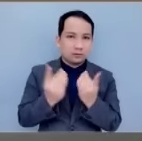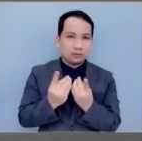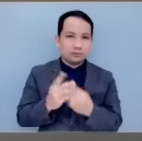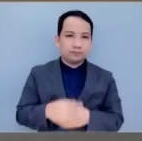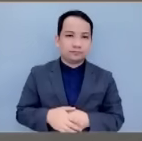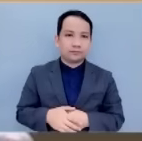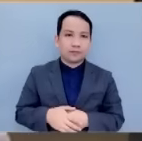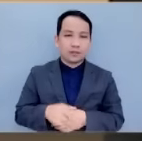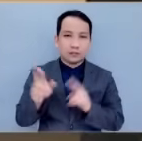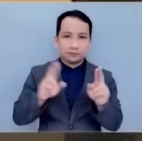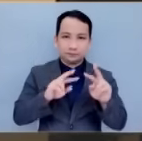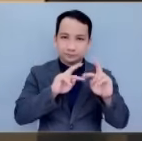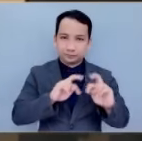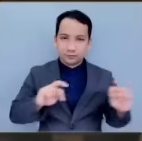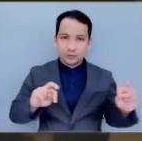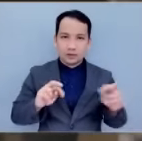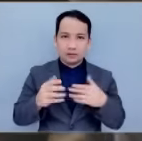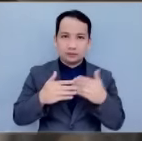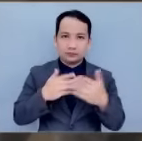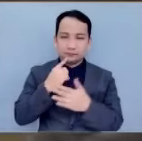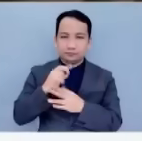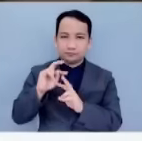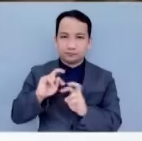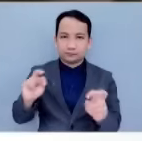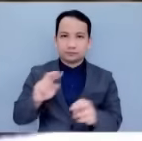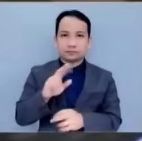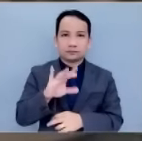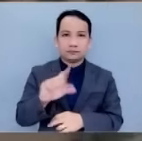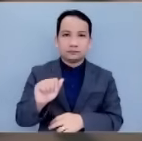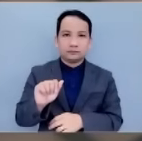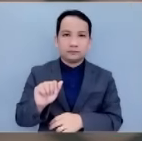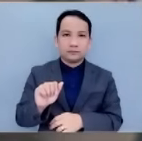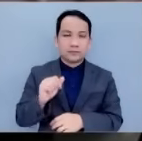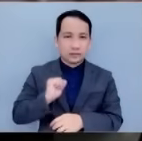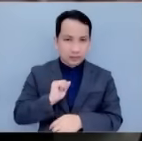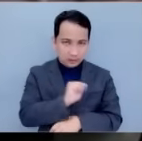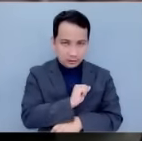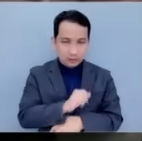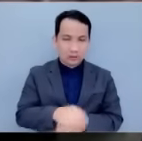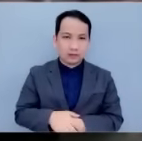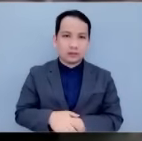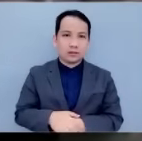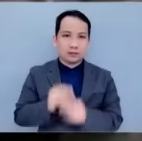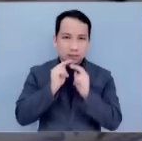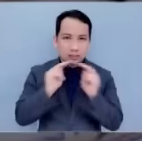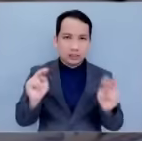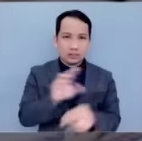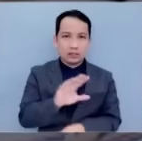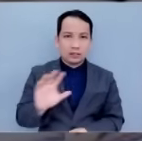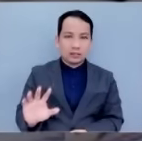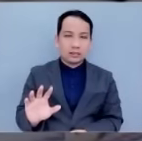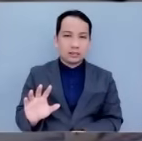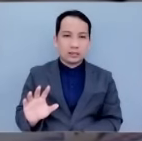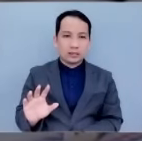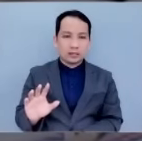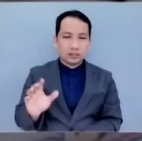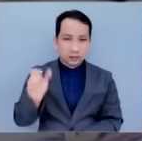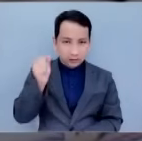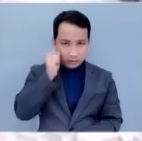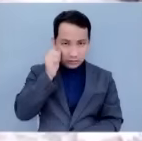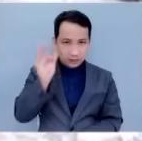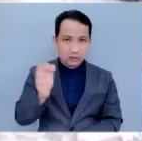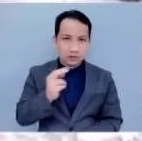Nakatakdang imbestiga ng anomalya sa pagbebenta ng NFA rice sa Senado. Nagbabalita mula sa frontline, Shaila